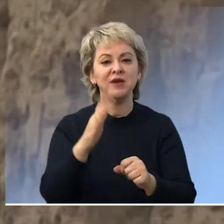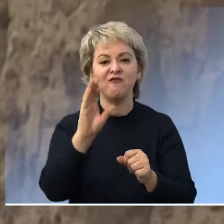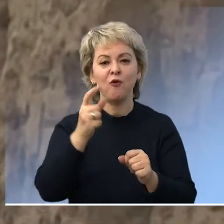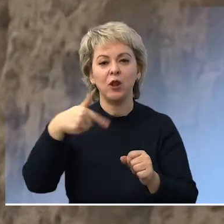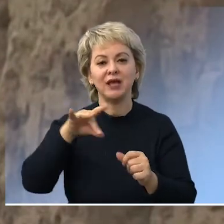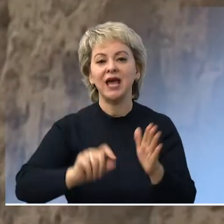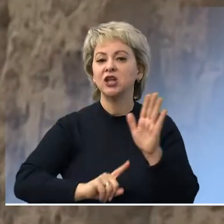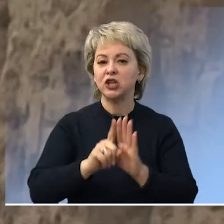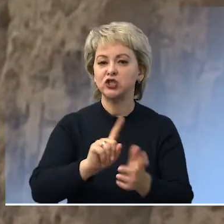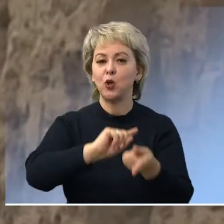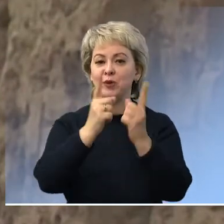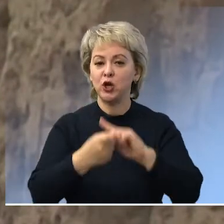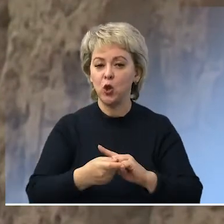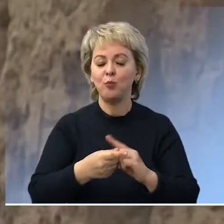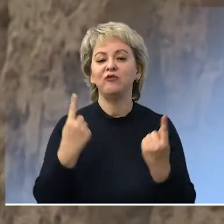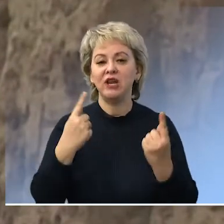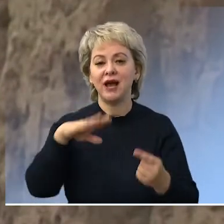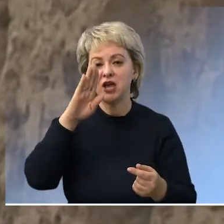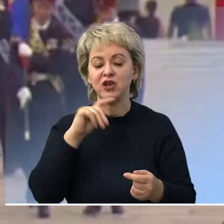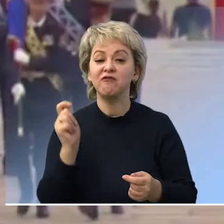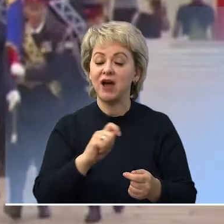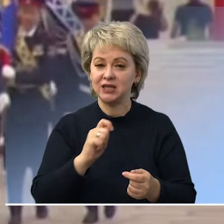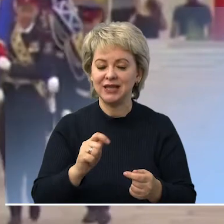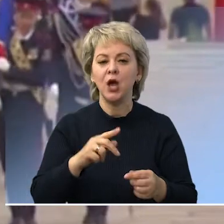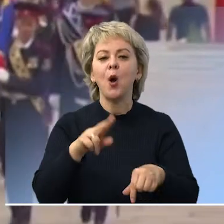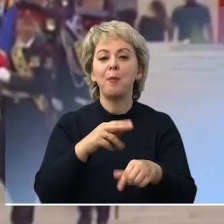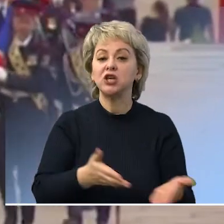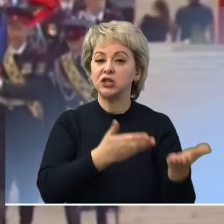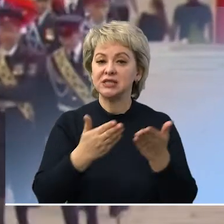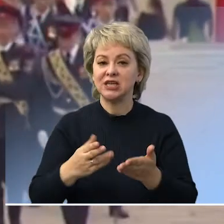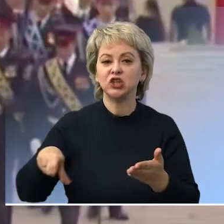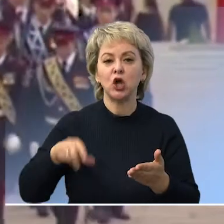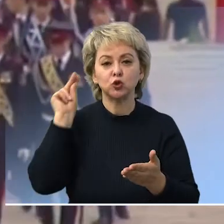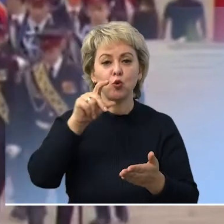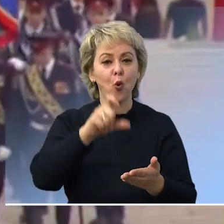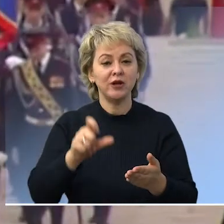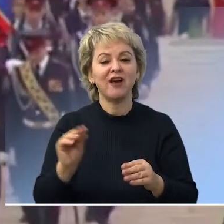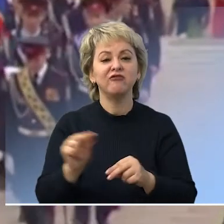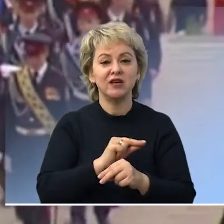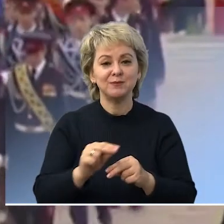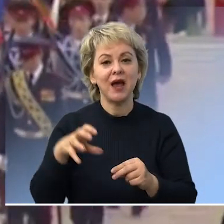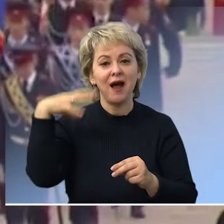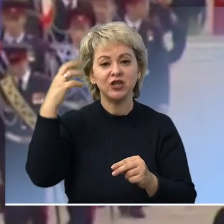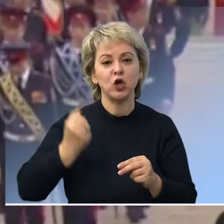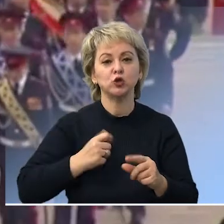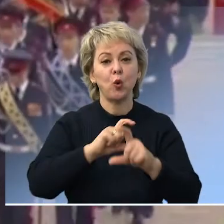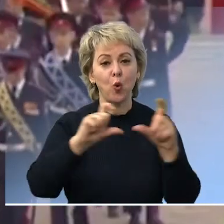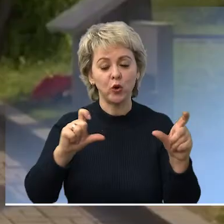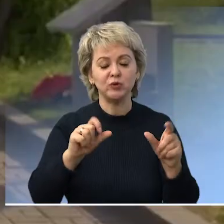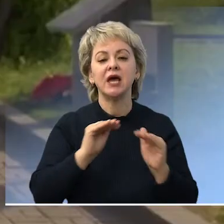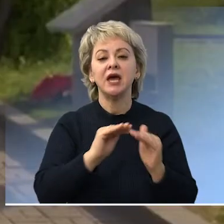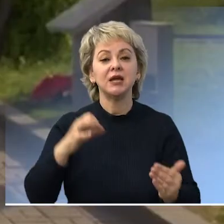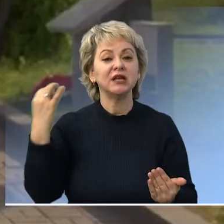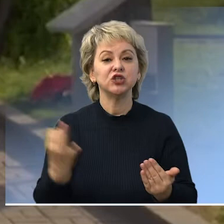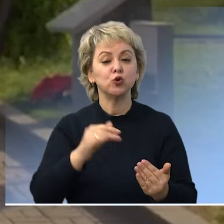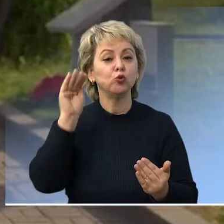Волге, положившая начало коренному перелому Великой Отечественной войне, полицейские приглашали донских школьников и воспитанников кадетского корпуса.